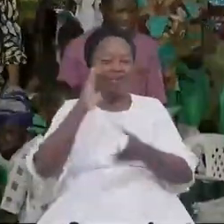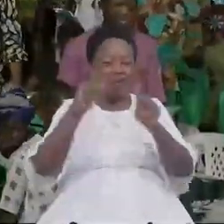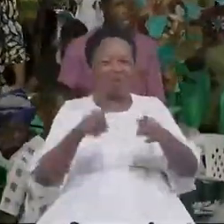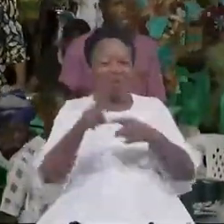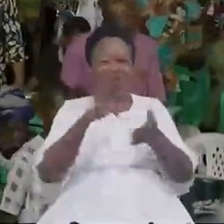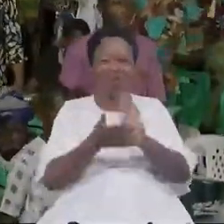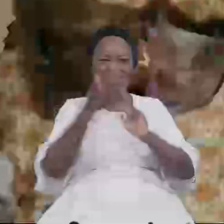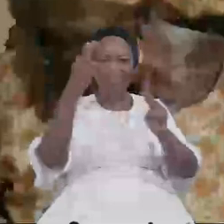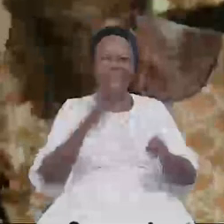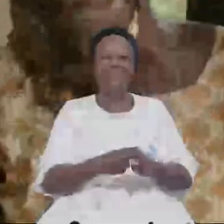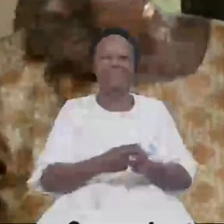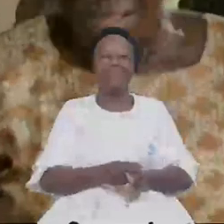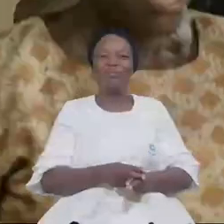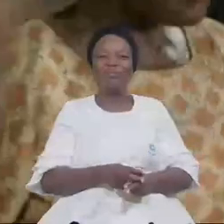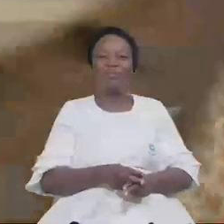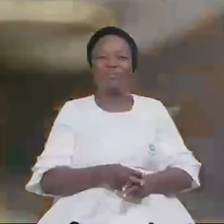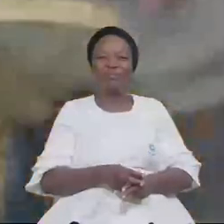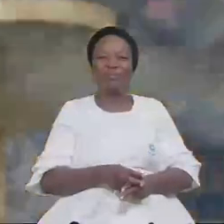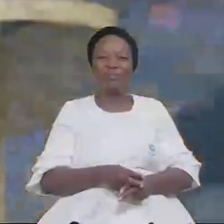de Jésus-Christ.